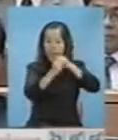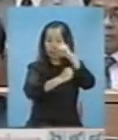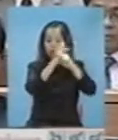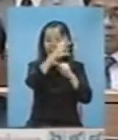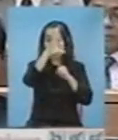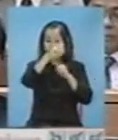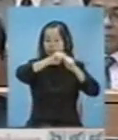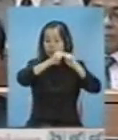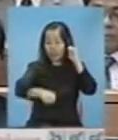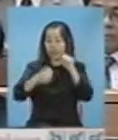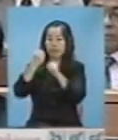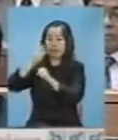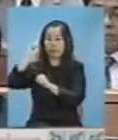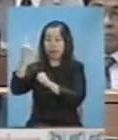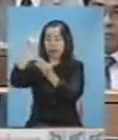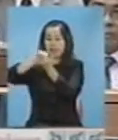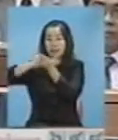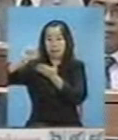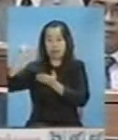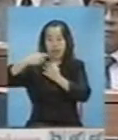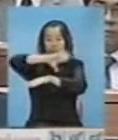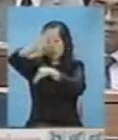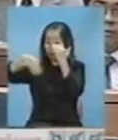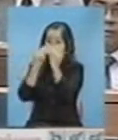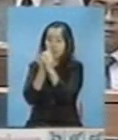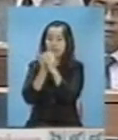บับปัจจุบันแล้วเขียนใหม่ขึ้นมาทั้งฉ